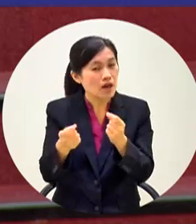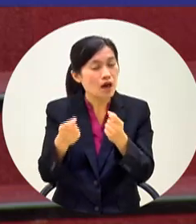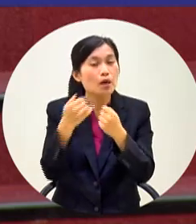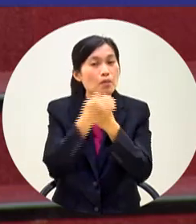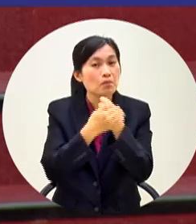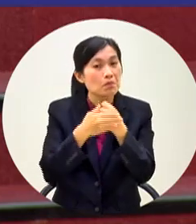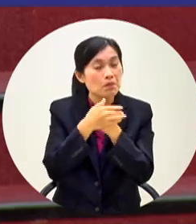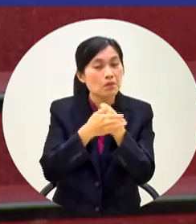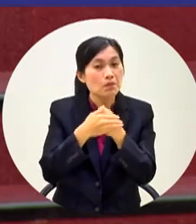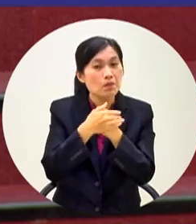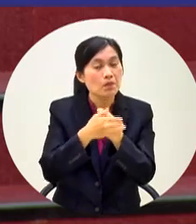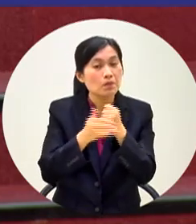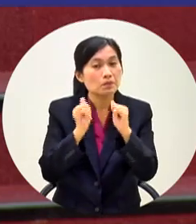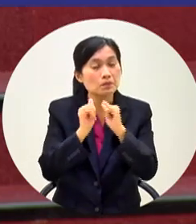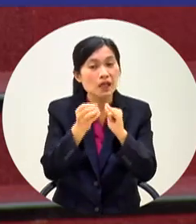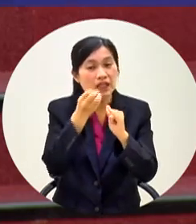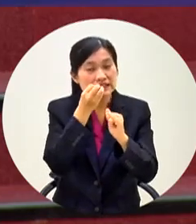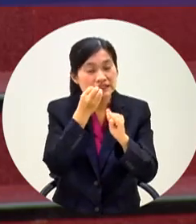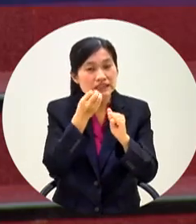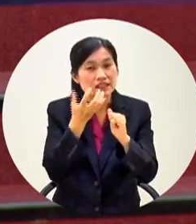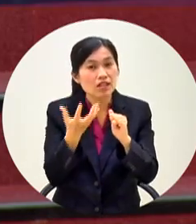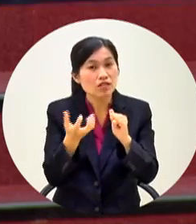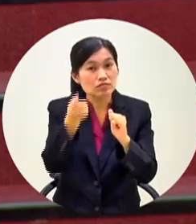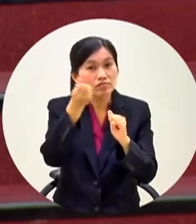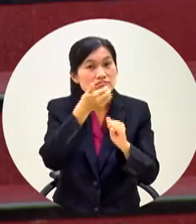来，请回应。 市长，请答复。